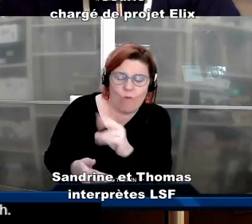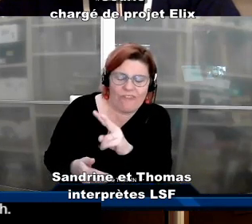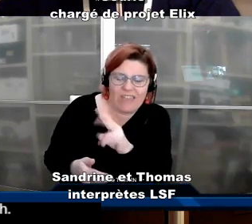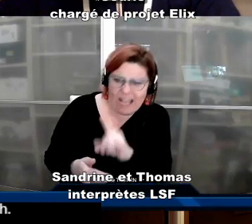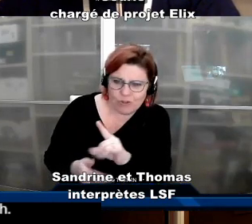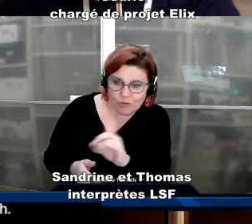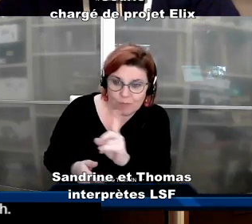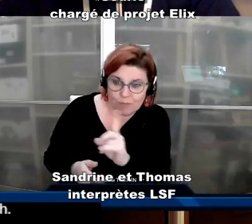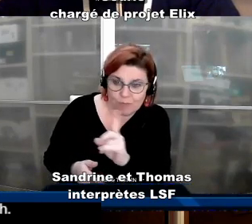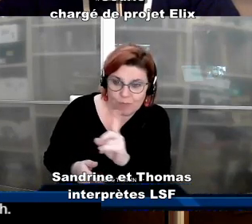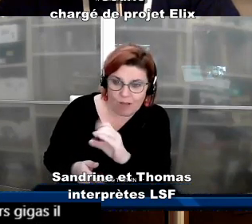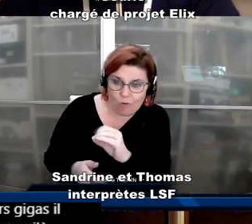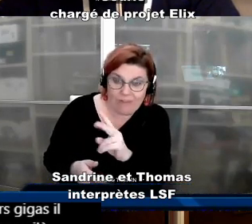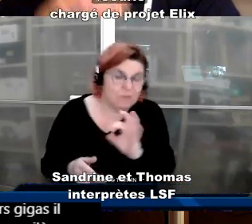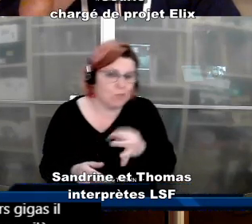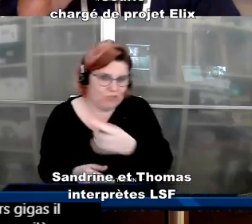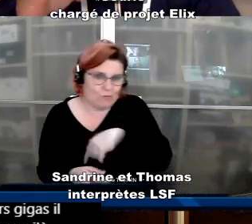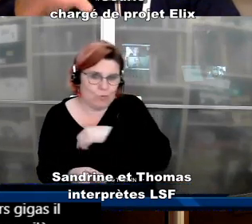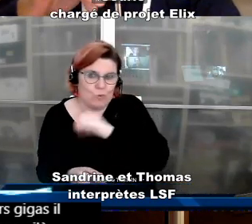chez OVH. Alors, nous sommes chez OVH.